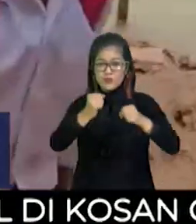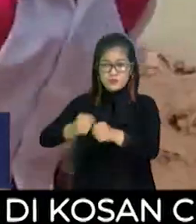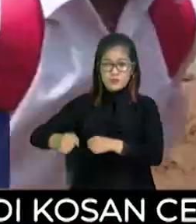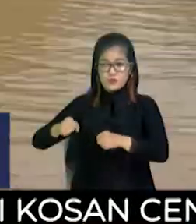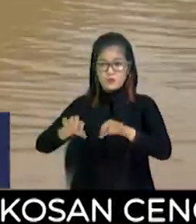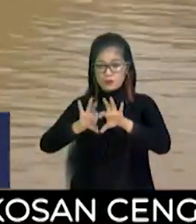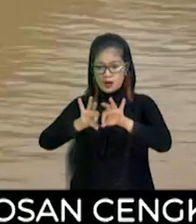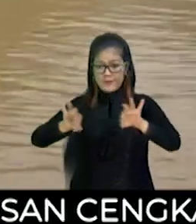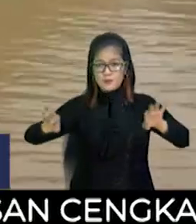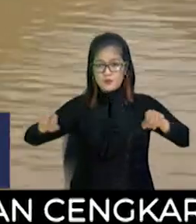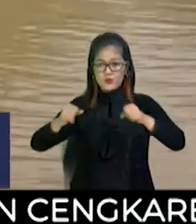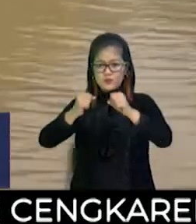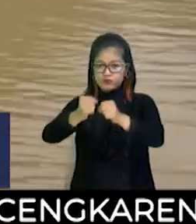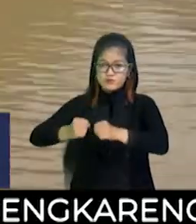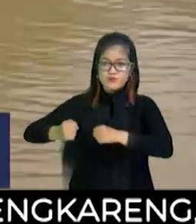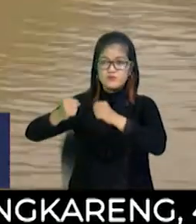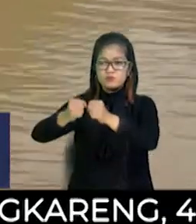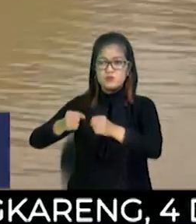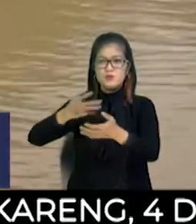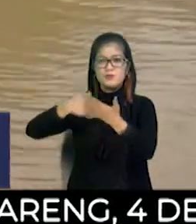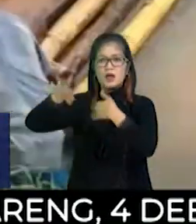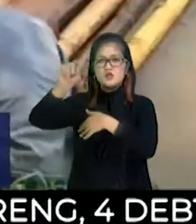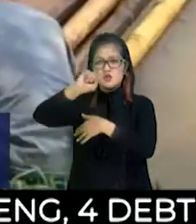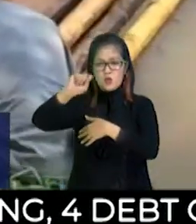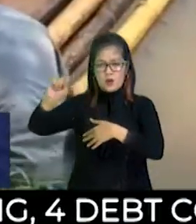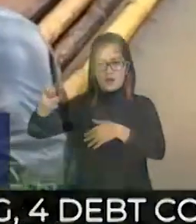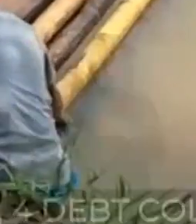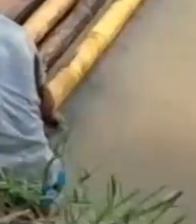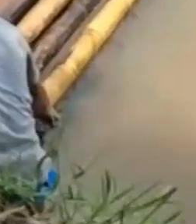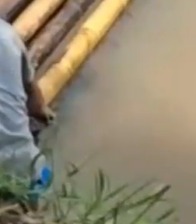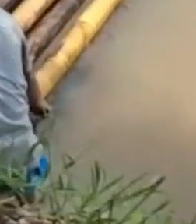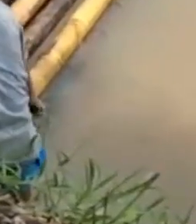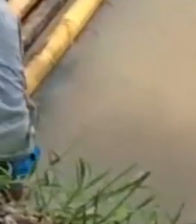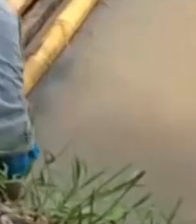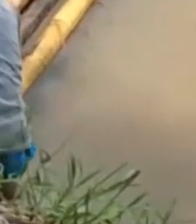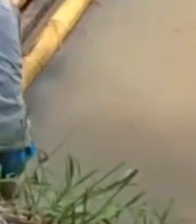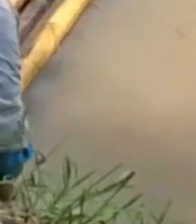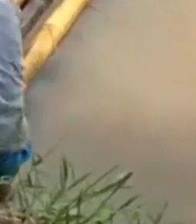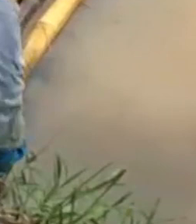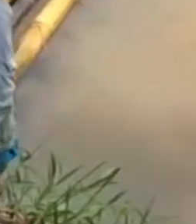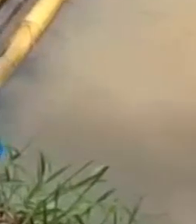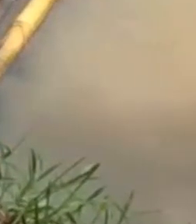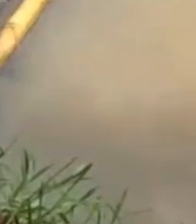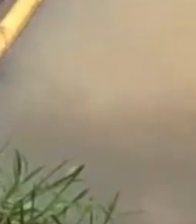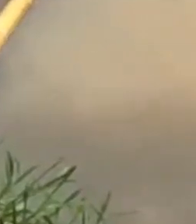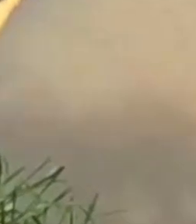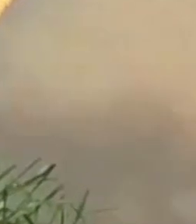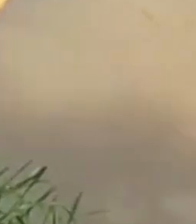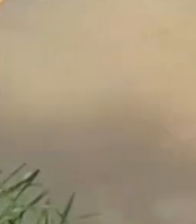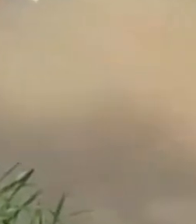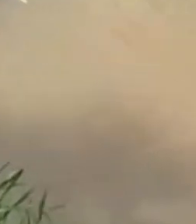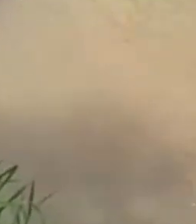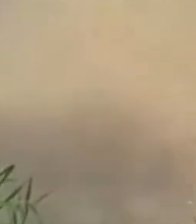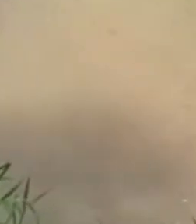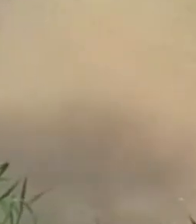dilakukan setiap berangkat dan pulang dari sekolah. Tanya siswa, warga yang beraktivitas keluar kampung juga hanya dapat memakai rakit bambu.